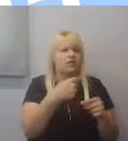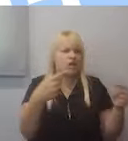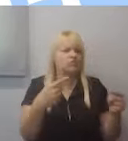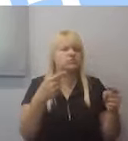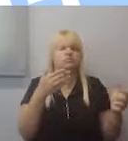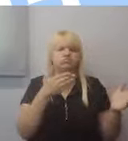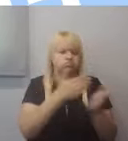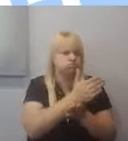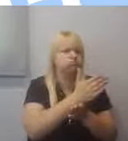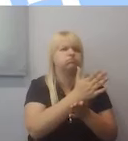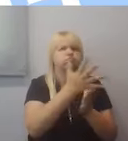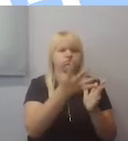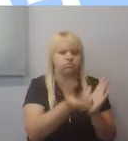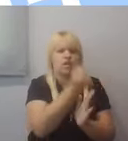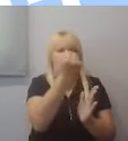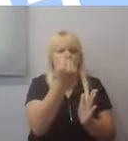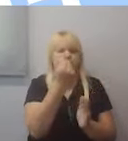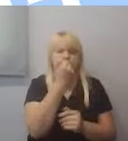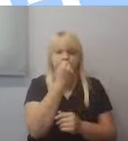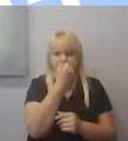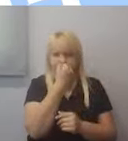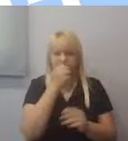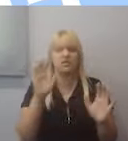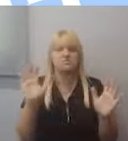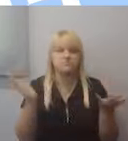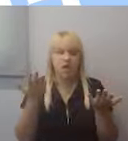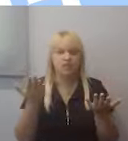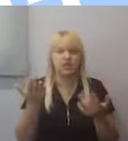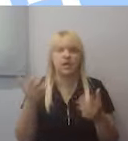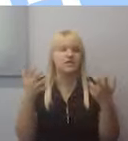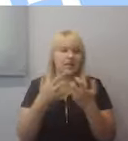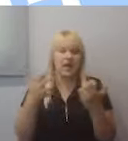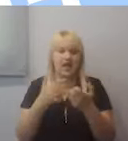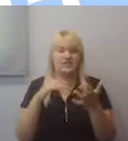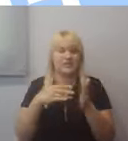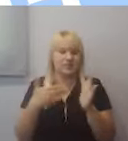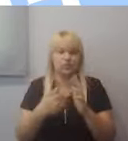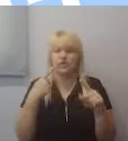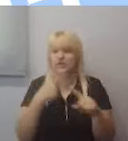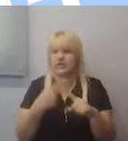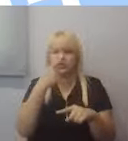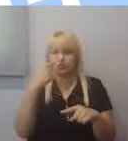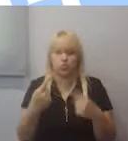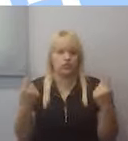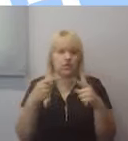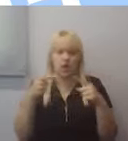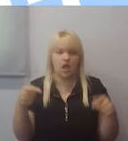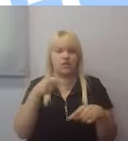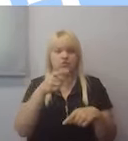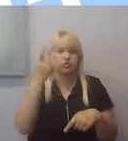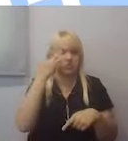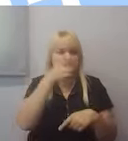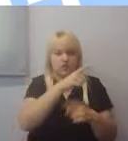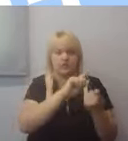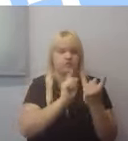nekā vajadzētu bet kara situācijā x stundas laikā šis princips mainās